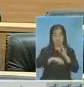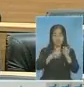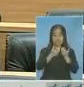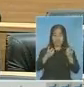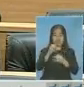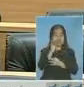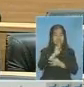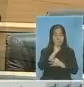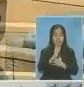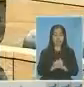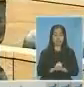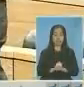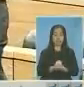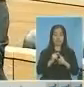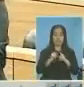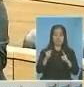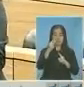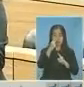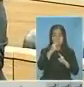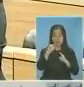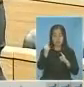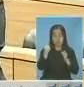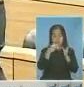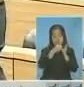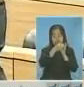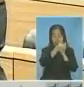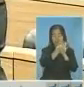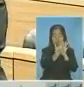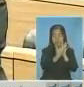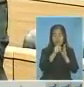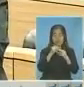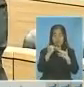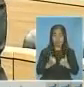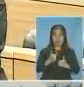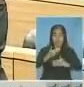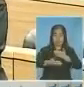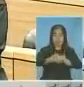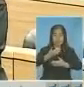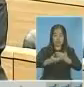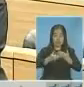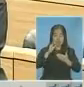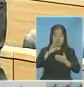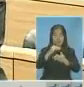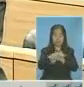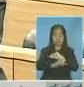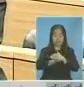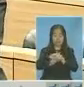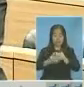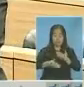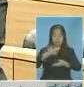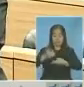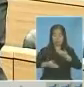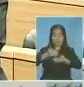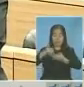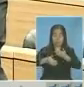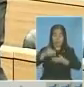ให้กับบริษัทนี้นะคะท่านดูนะคะสิ่งของที่เอาไปขายให้กับประชาชนเนี่ยกระป๋องนะ